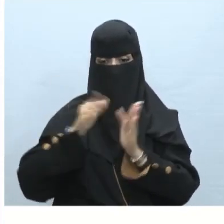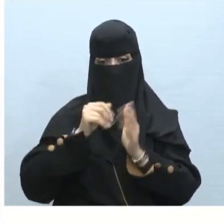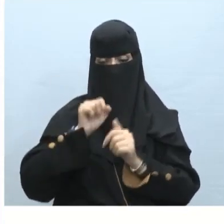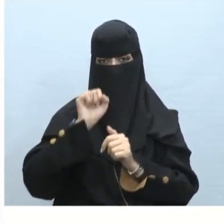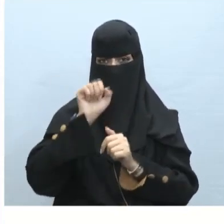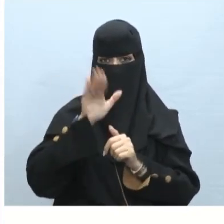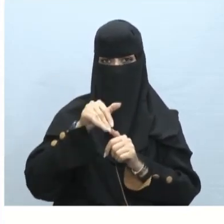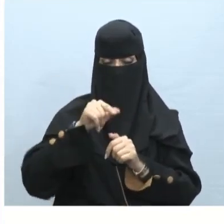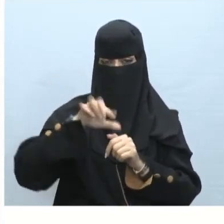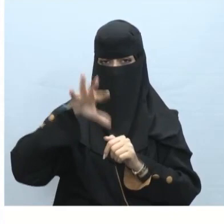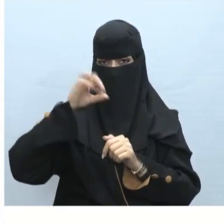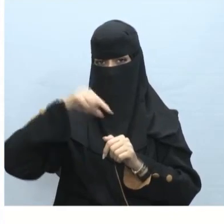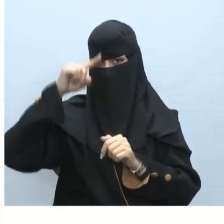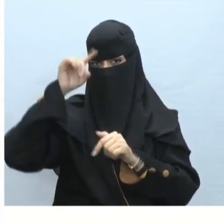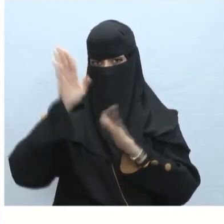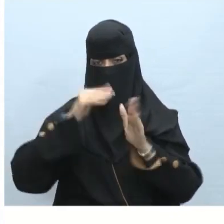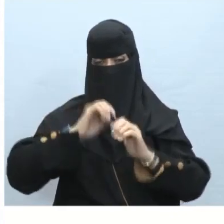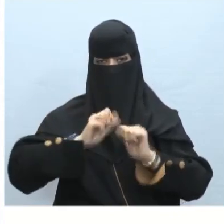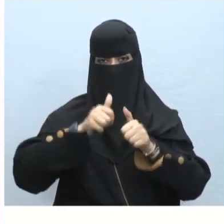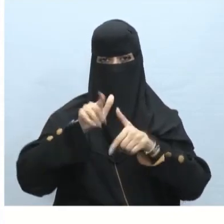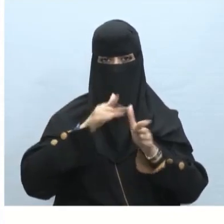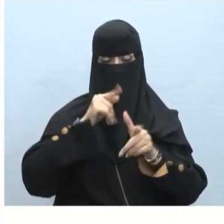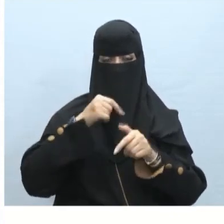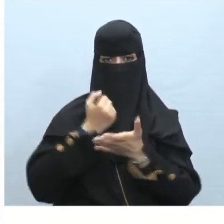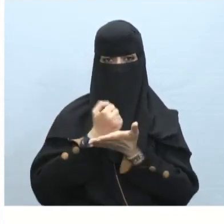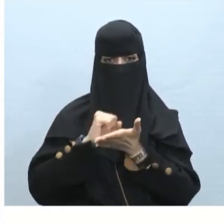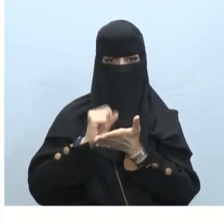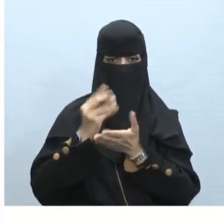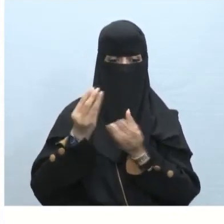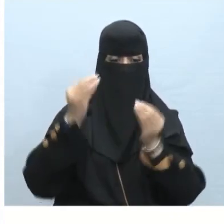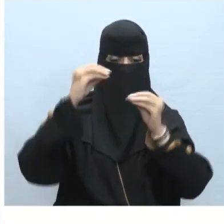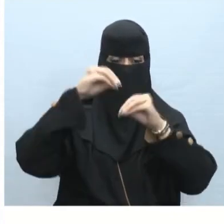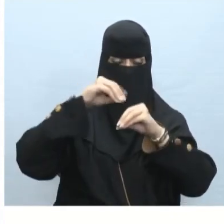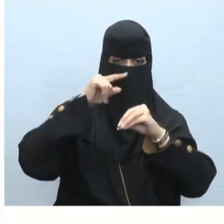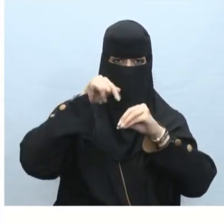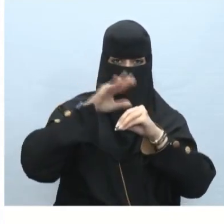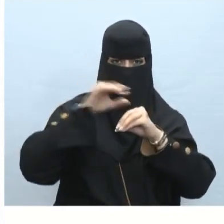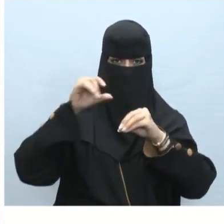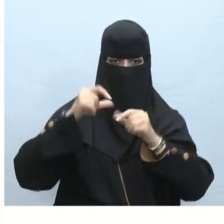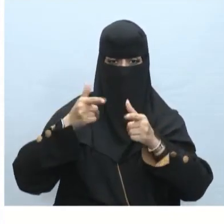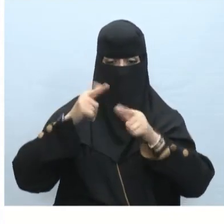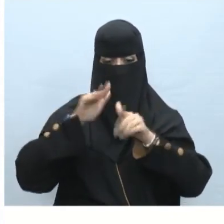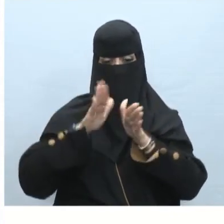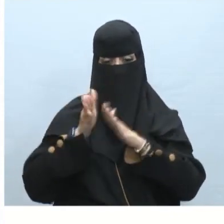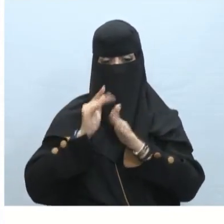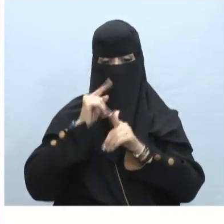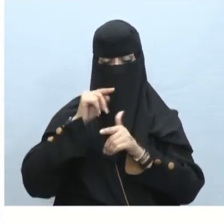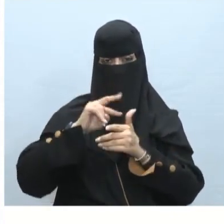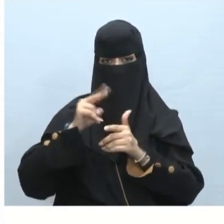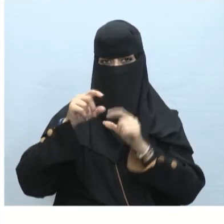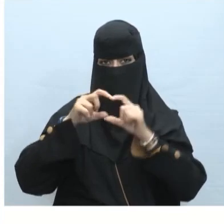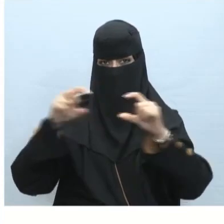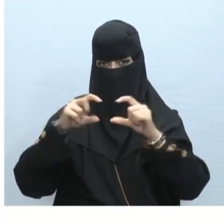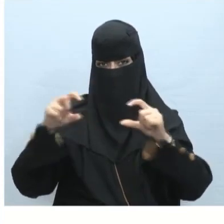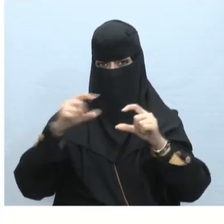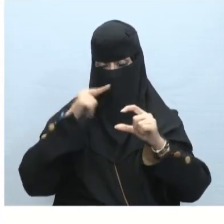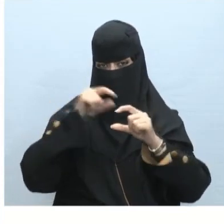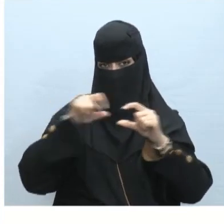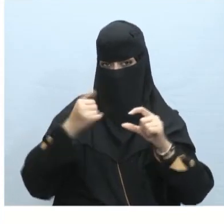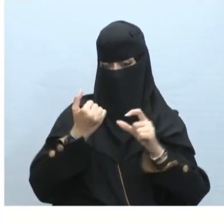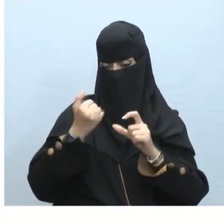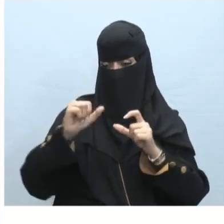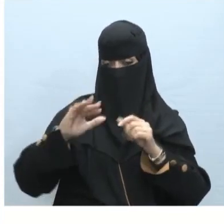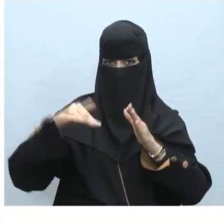ارت الخاص بناء على سبيل المثال نستطيع حذف شكل من رسم سمارت ارت بالضغط على الشكل الذي نريد